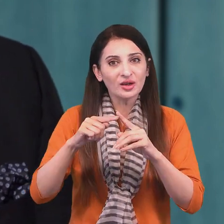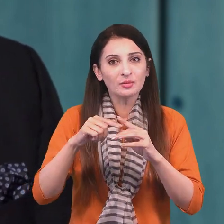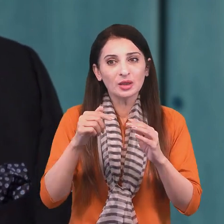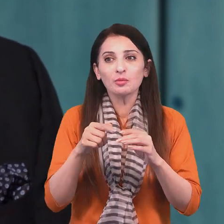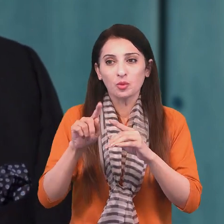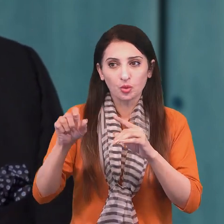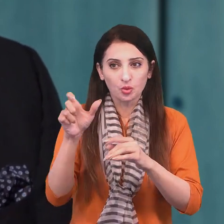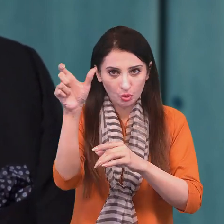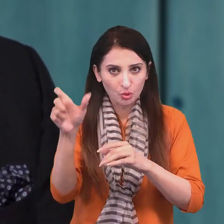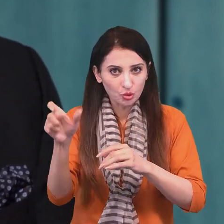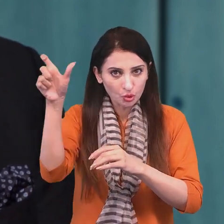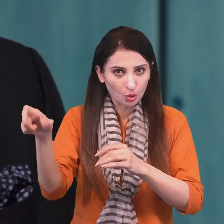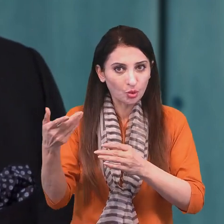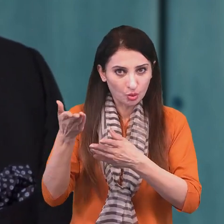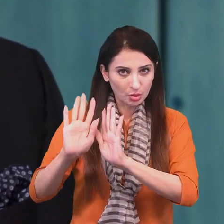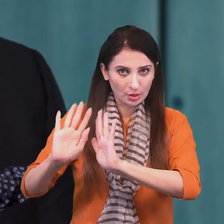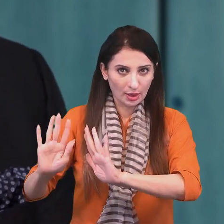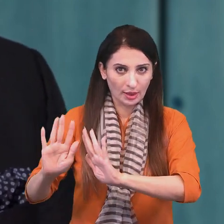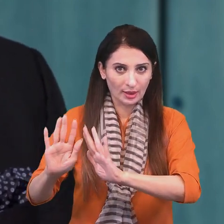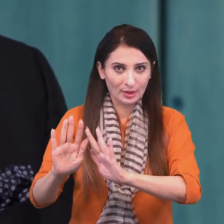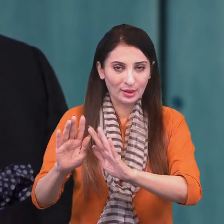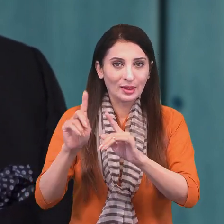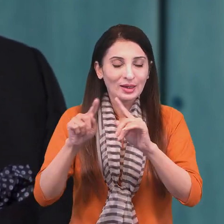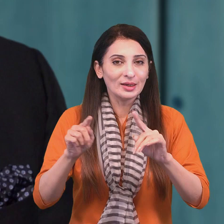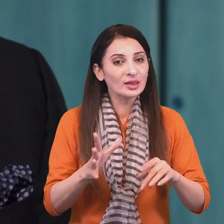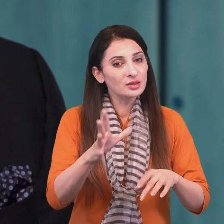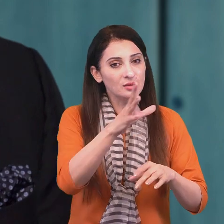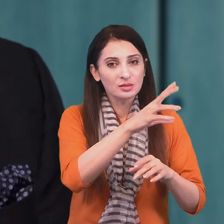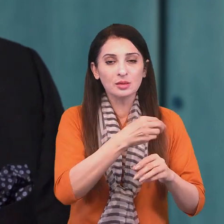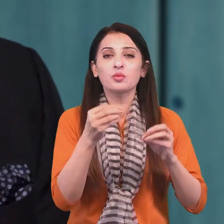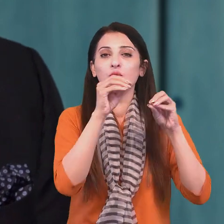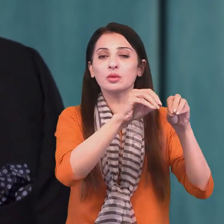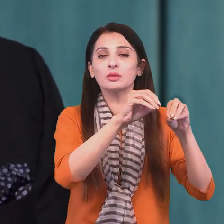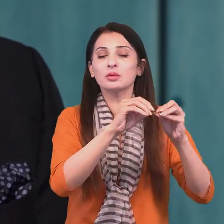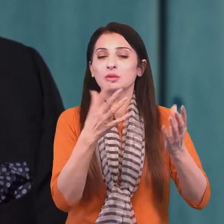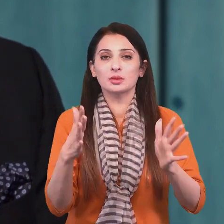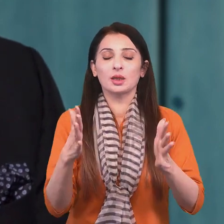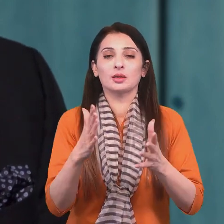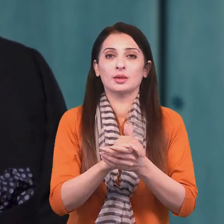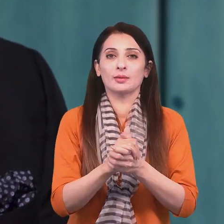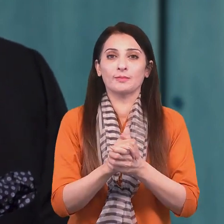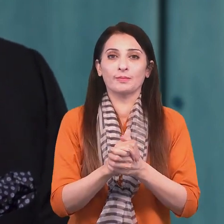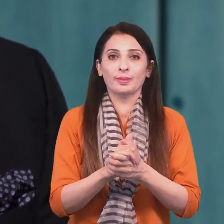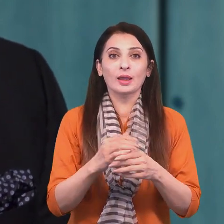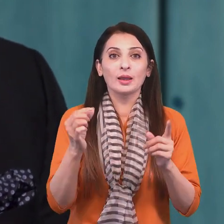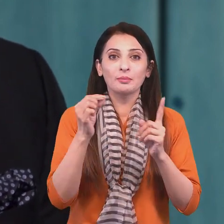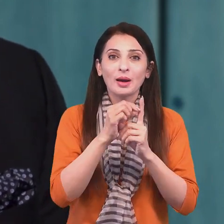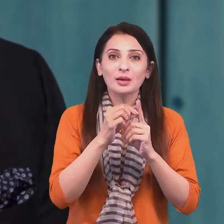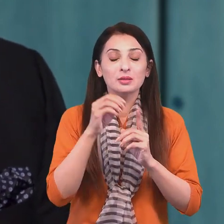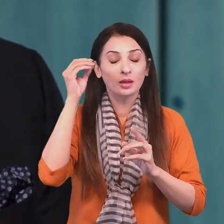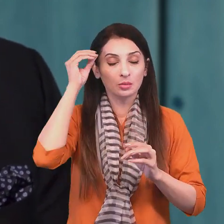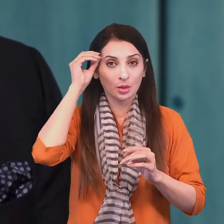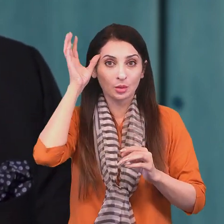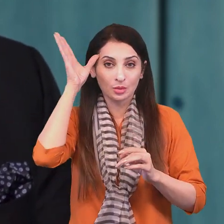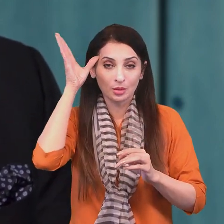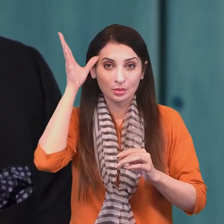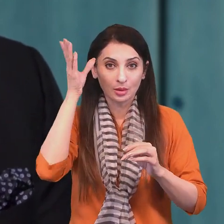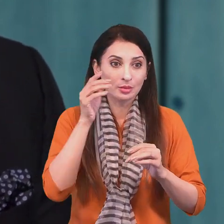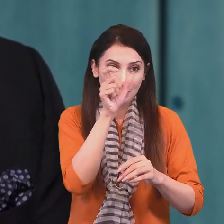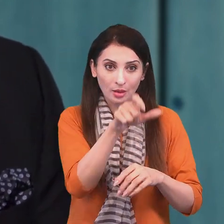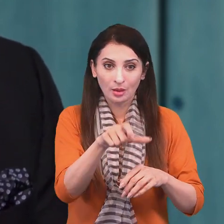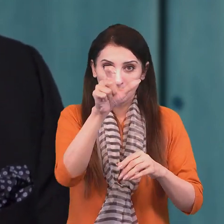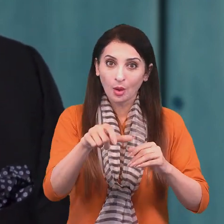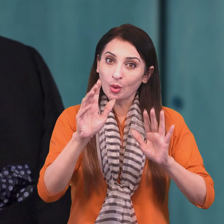اگر یہ حکومت کے زیر تحت ہوں گے ادارے ایسے، تو جو پاکستان میں اور بھی باشعور بچے ہیں، جو پڑھنے